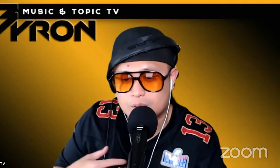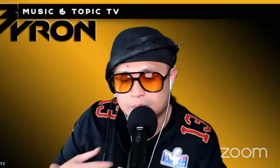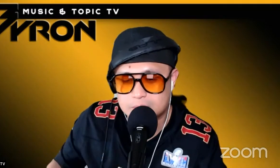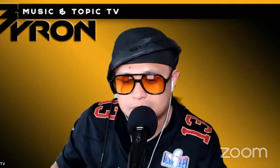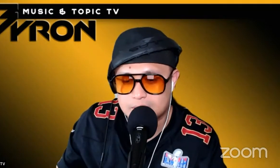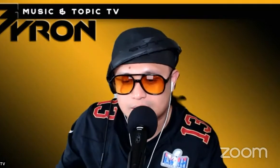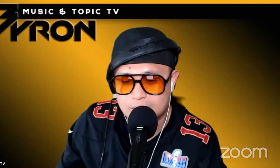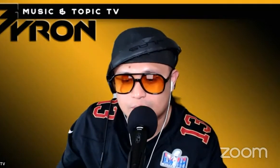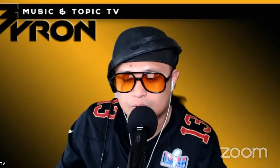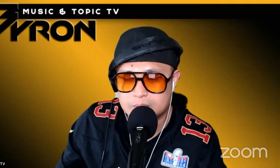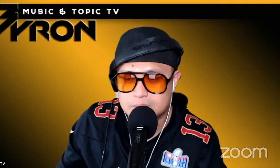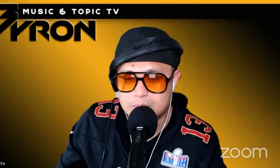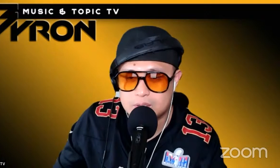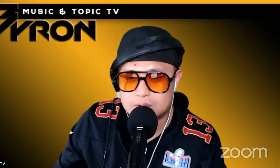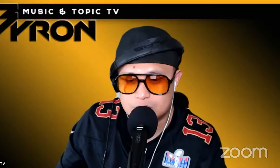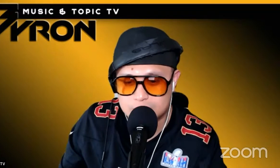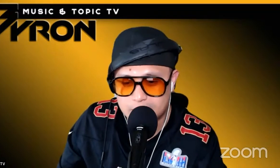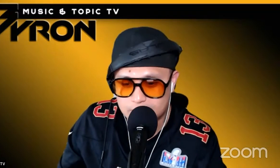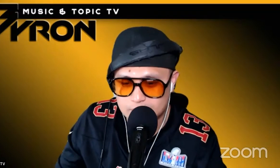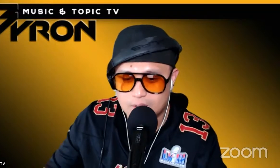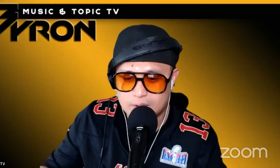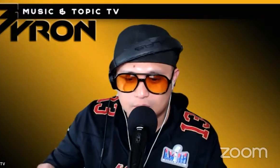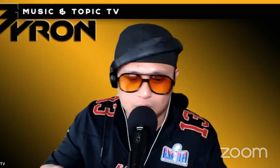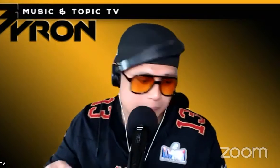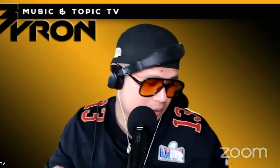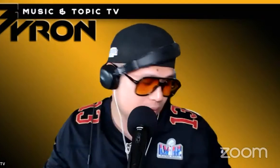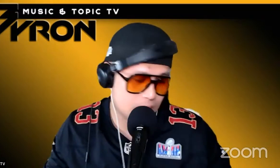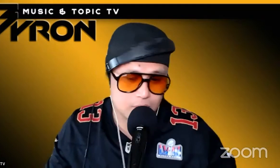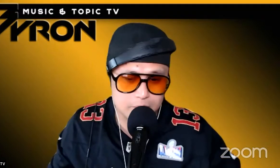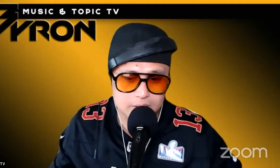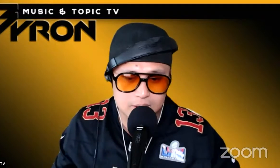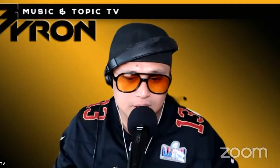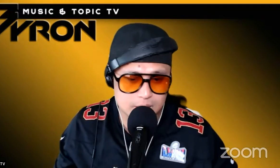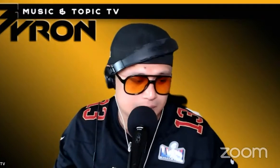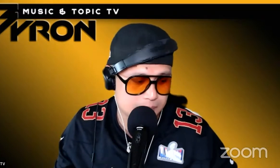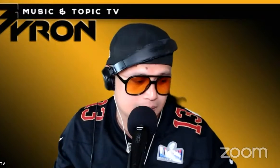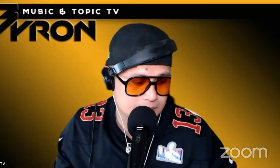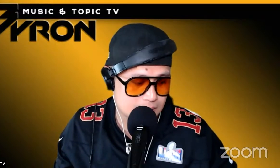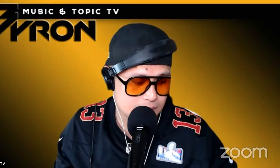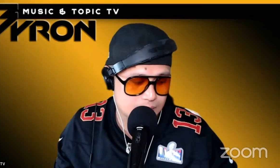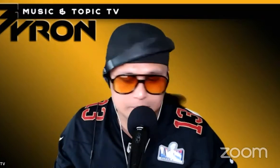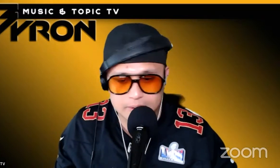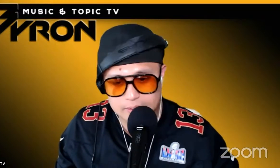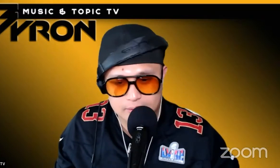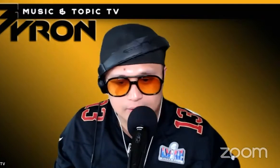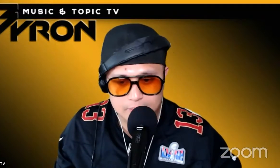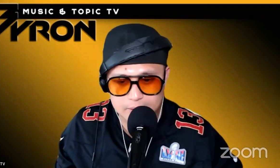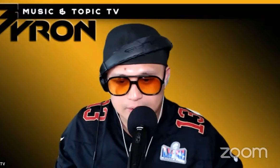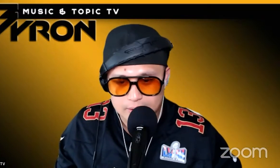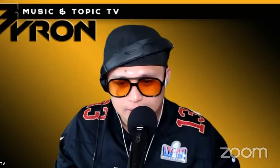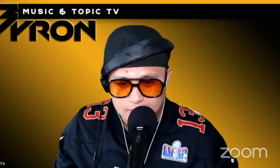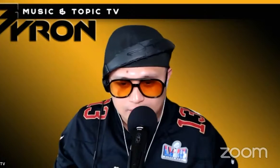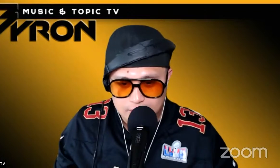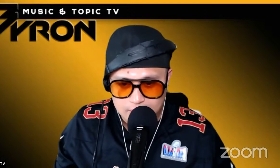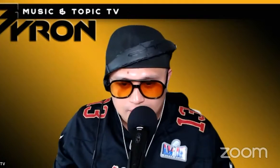syempre, ayoko naman sabihin yun, DJ Byron, comment ako ng comment, hindi ka naman nagbabasa ng comment, di